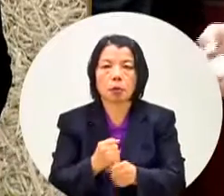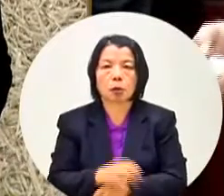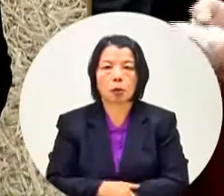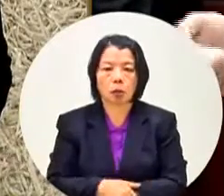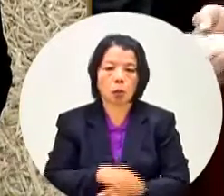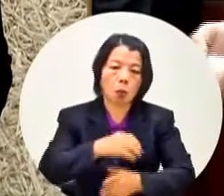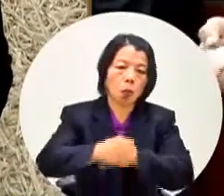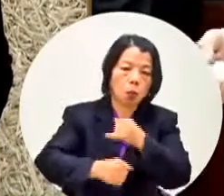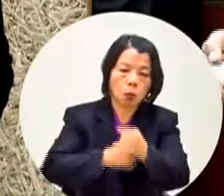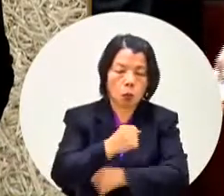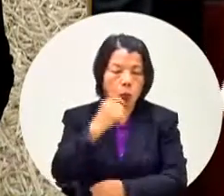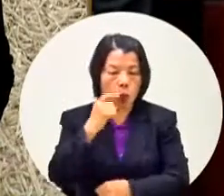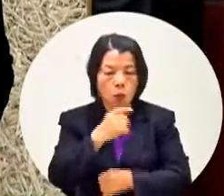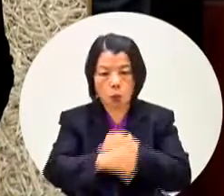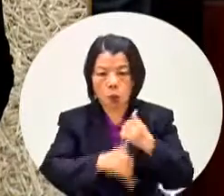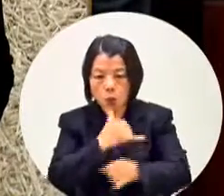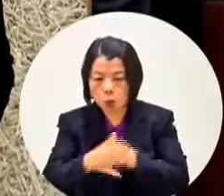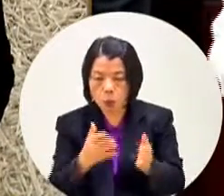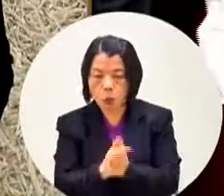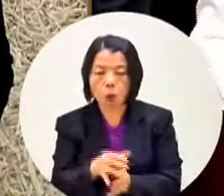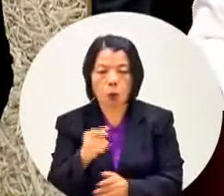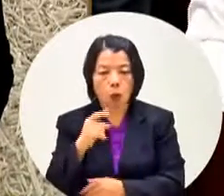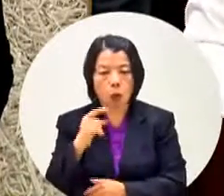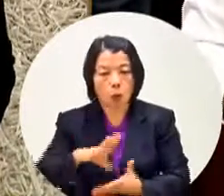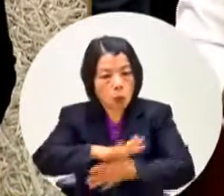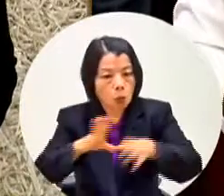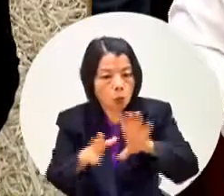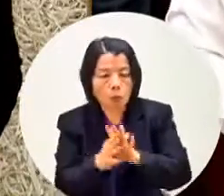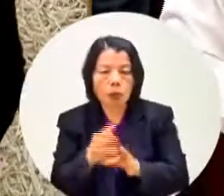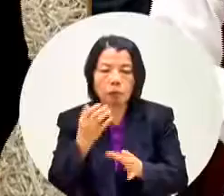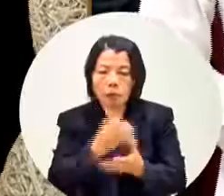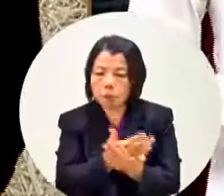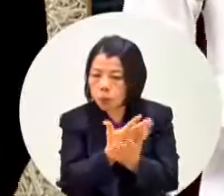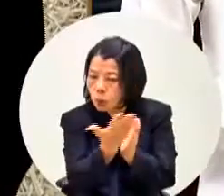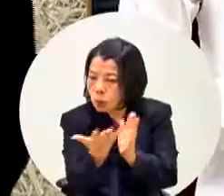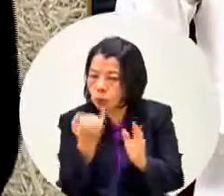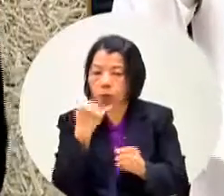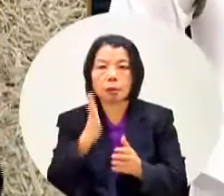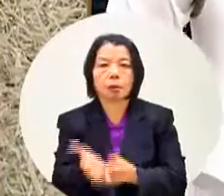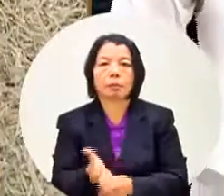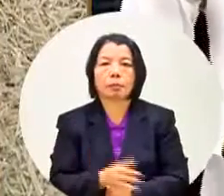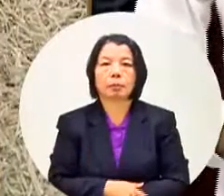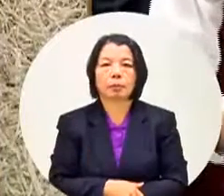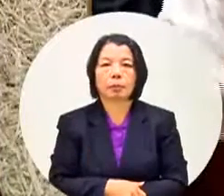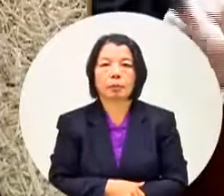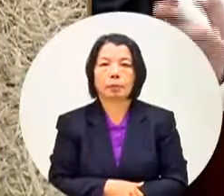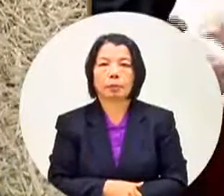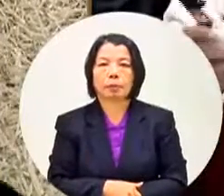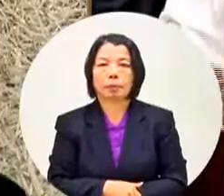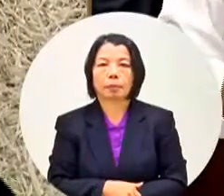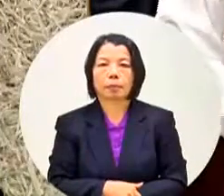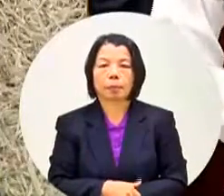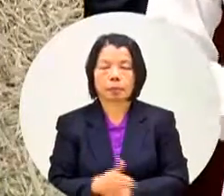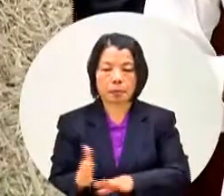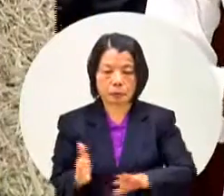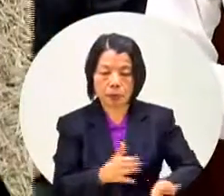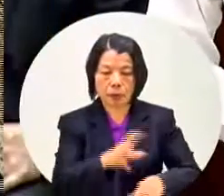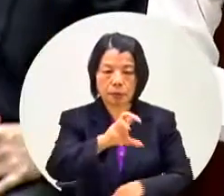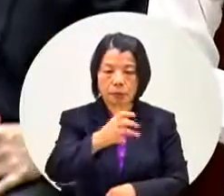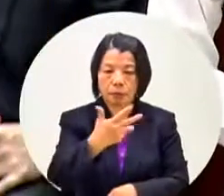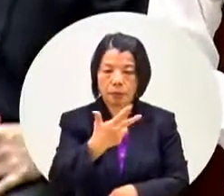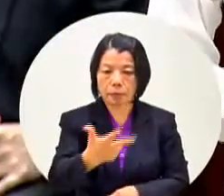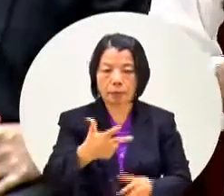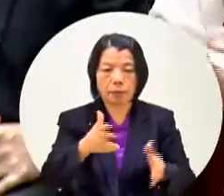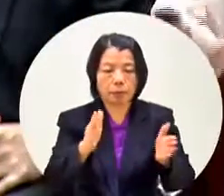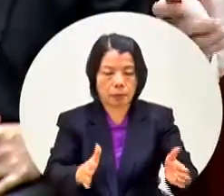期每一期的我们大会的时候本席都会将关心。那我会希望说，目前当然我就希望说我们冈山87期